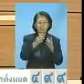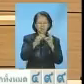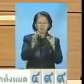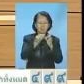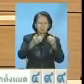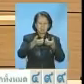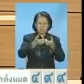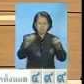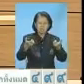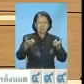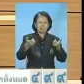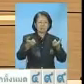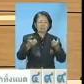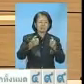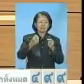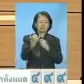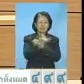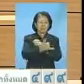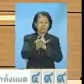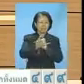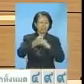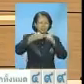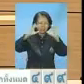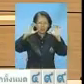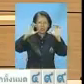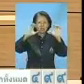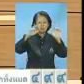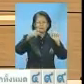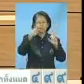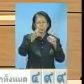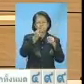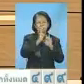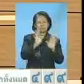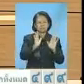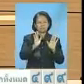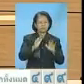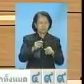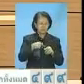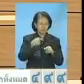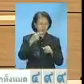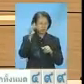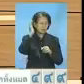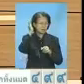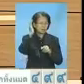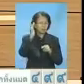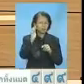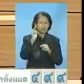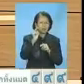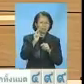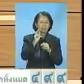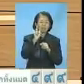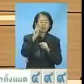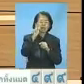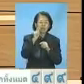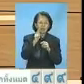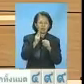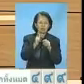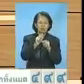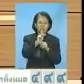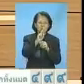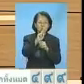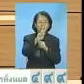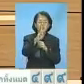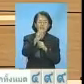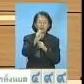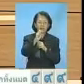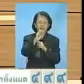นและรัฐบาลก็ไม่กล้าพูดแต่วันนี้ได้ยินผมได้ยินคำว่าข่าวกองล้มเหลวผมได้ยิน